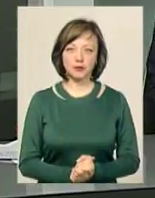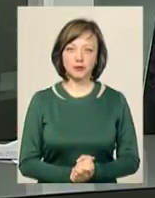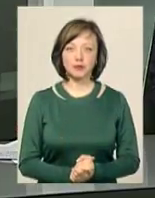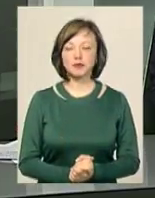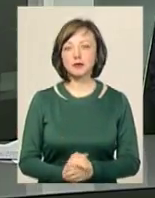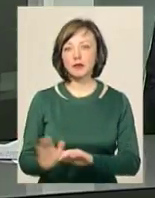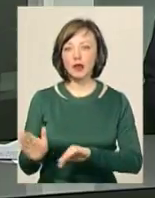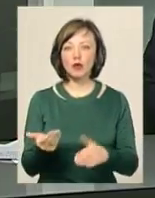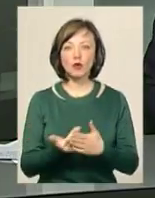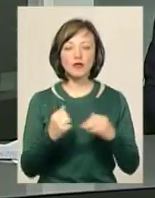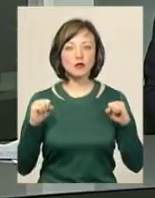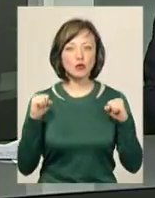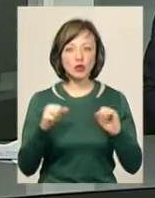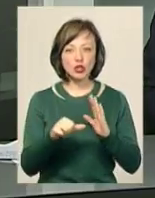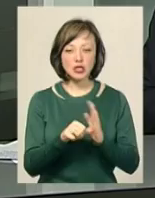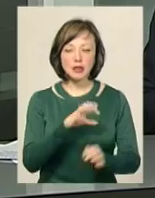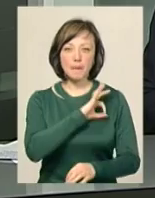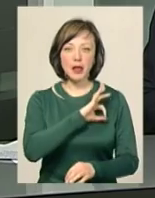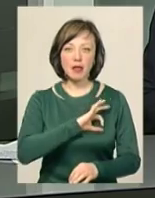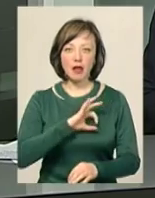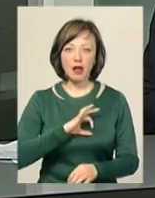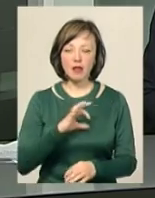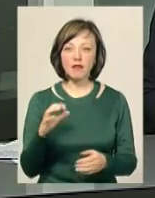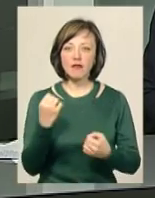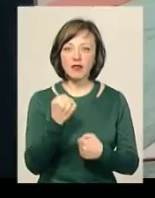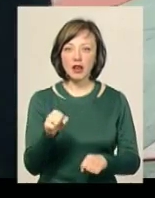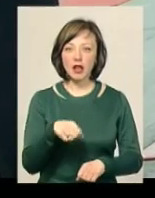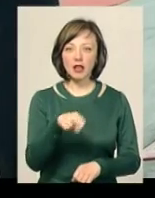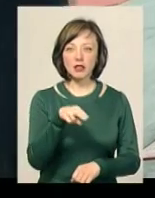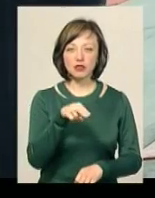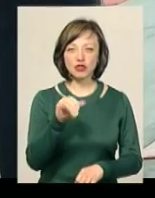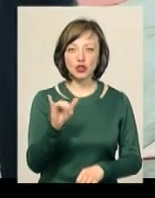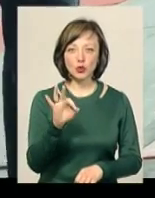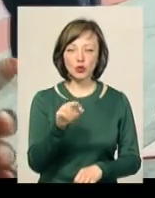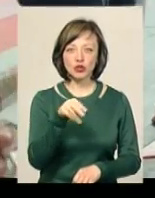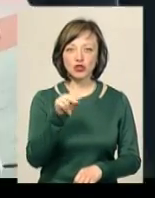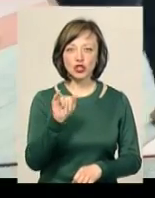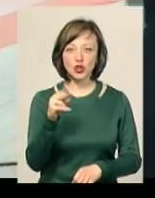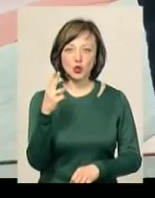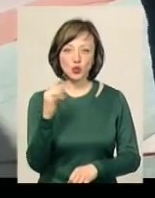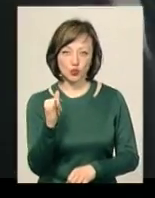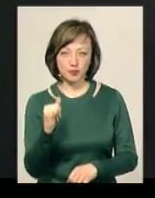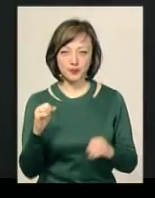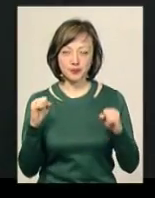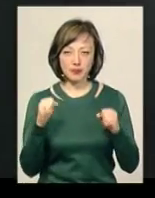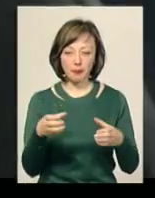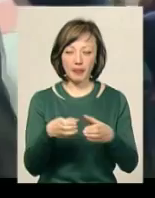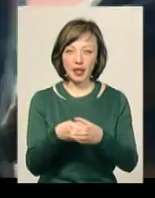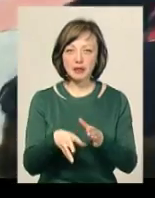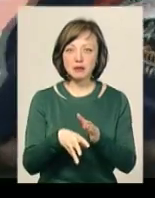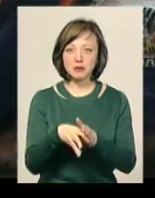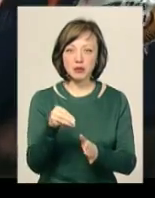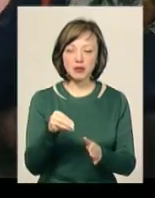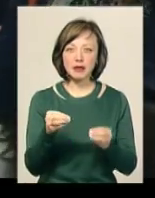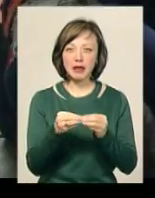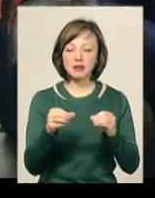І до новин спорту. Шість медалей виграли джицери краю на міжнародних змаганнях у Чехії. На рахунку збірної області, а до неї